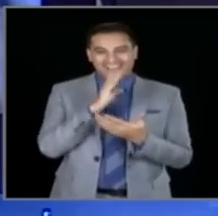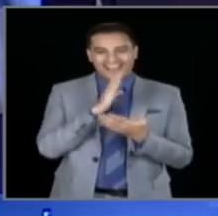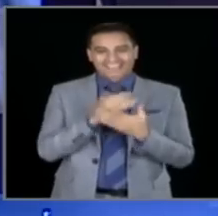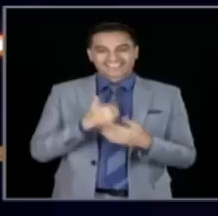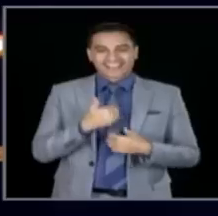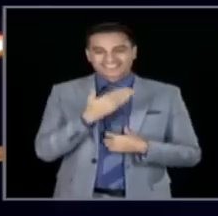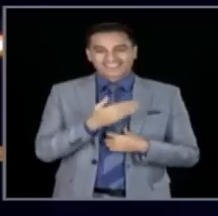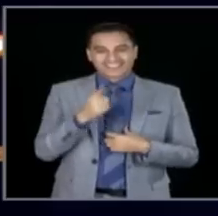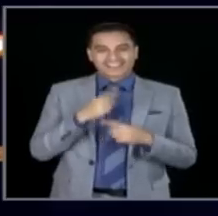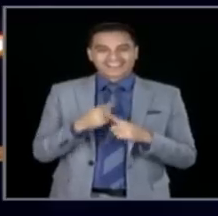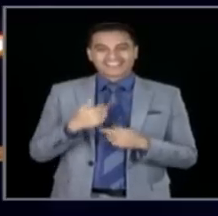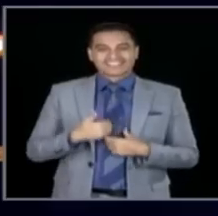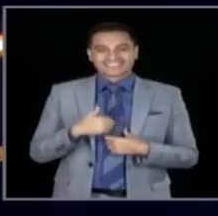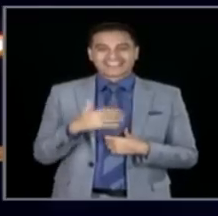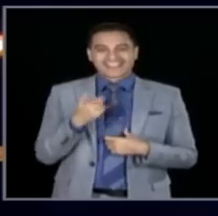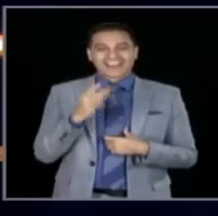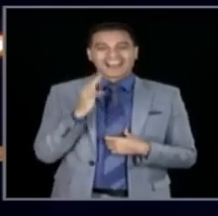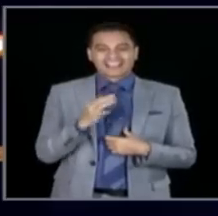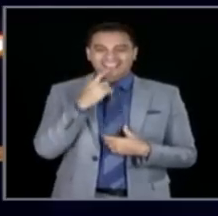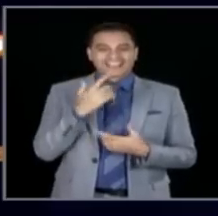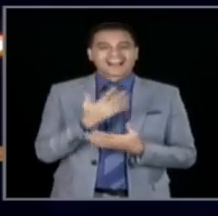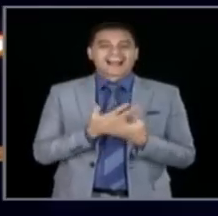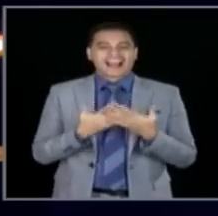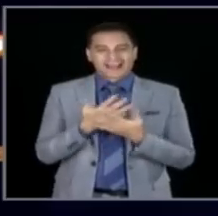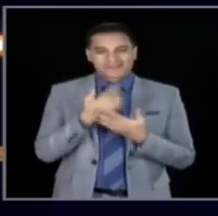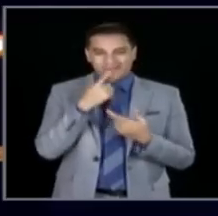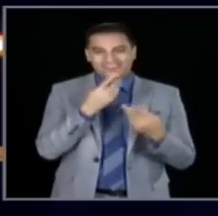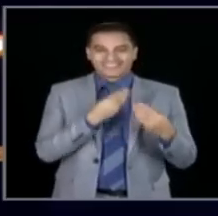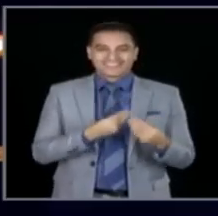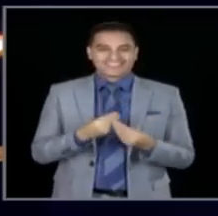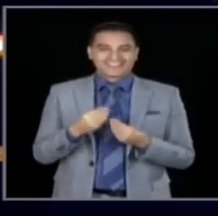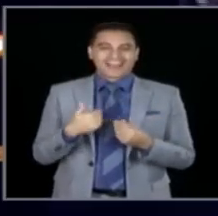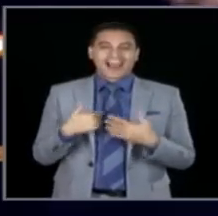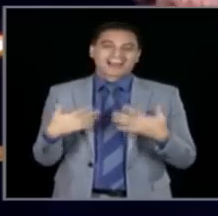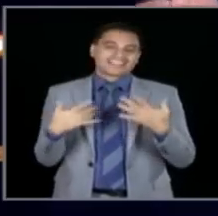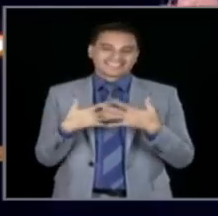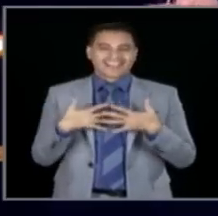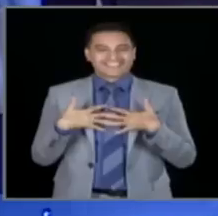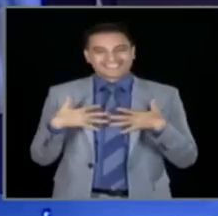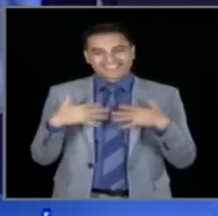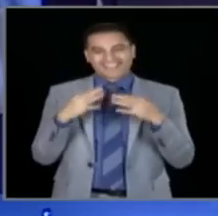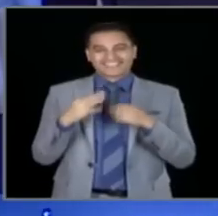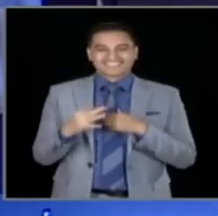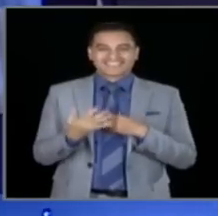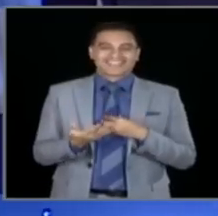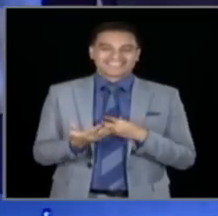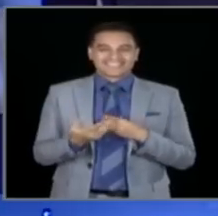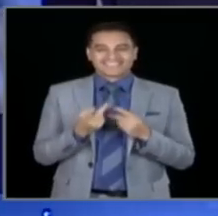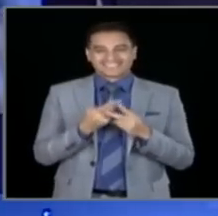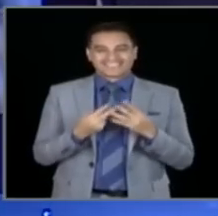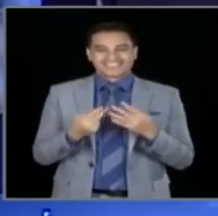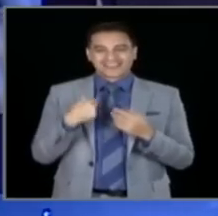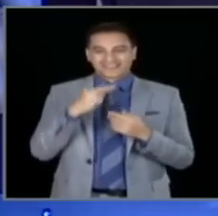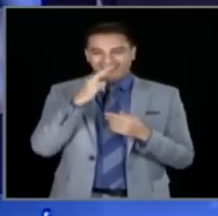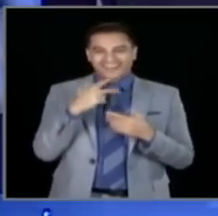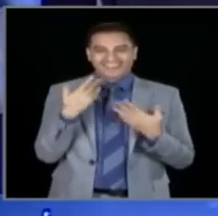هو، نشوف احساسك ايه. طبعا هي هتبقى دبلوماسيه وحالا هتقول لك انا سعيده جدا ان انا لا ما اقدرش